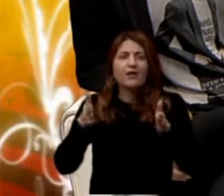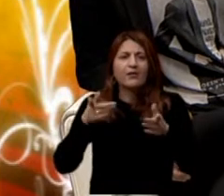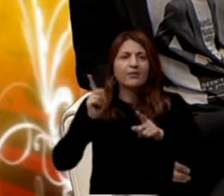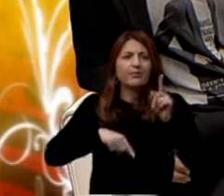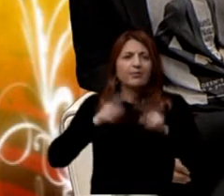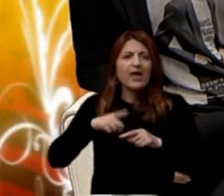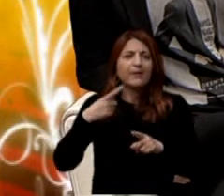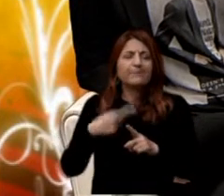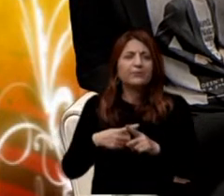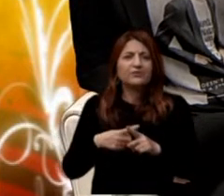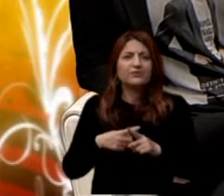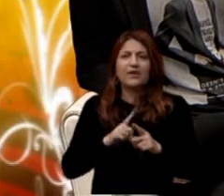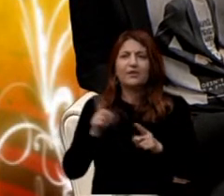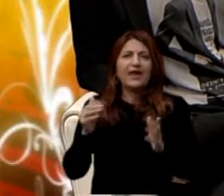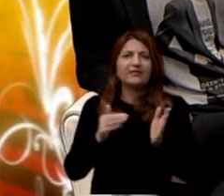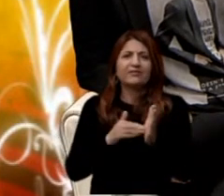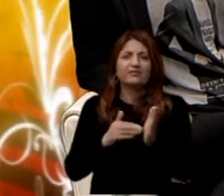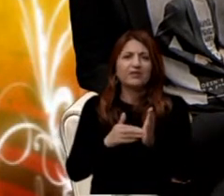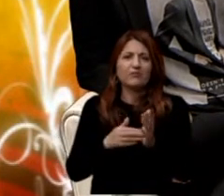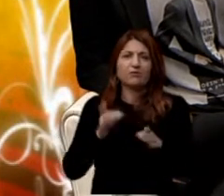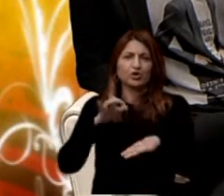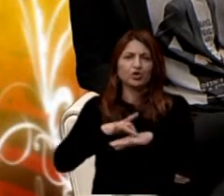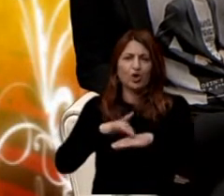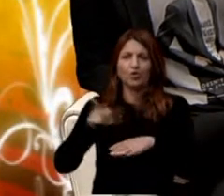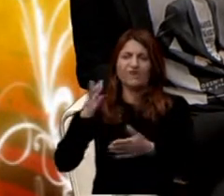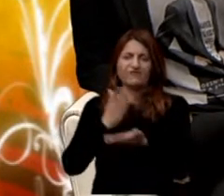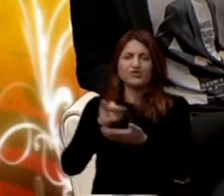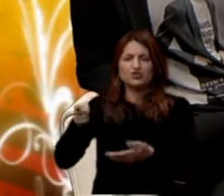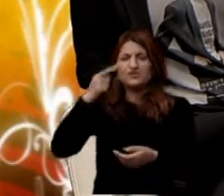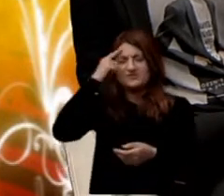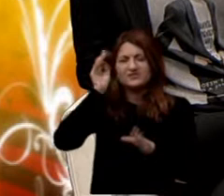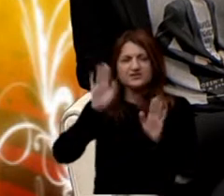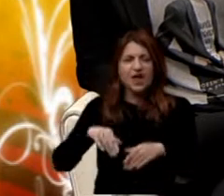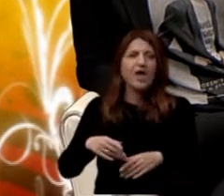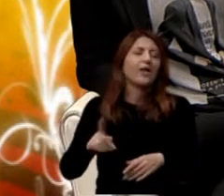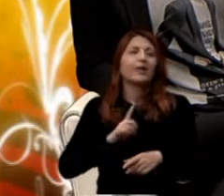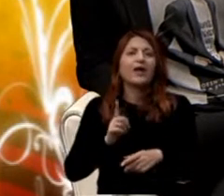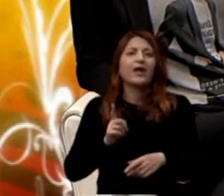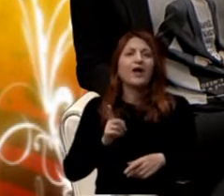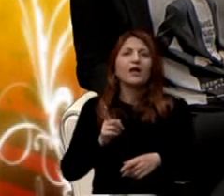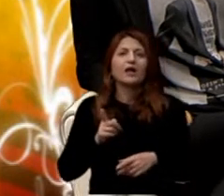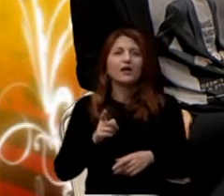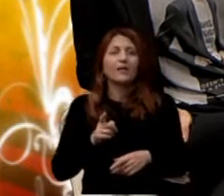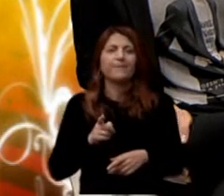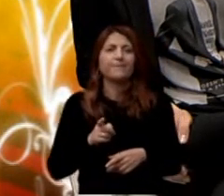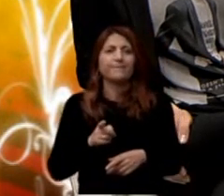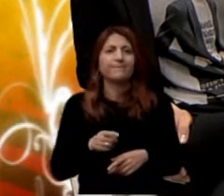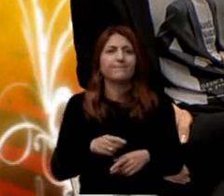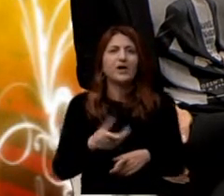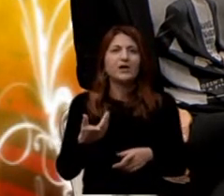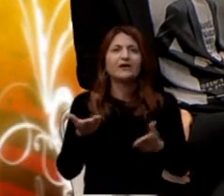treba propisivati, to i liječnici danas sve više uče, praktički propisivati